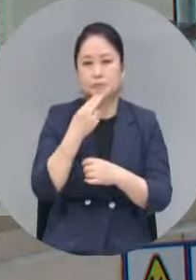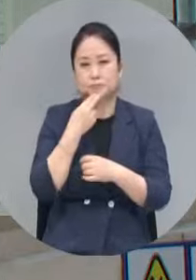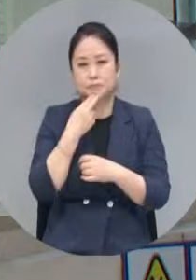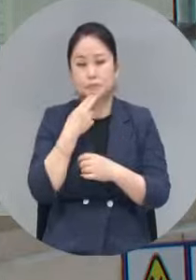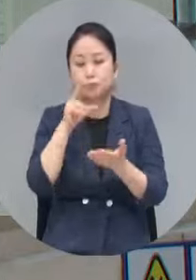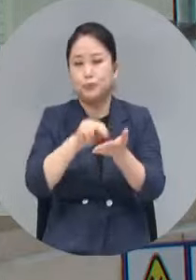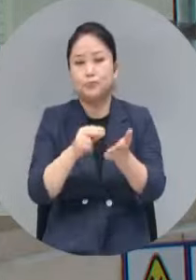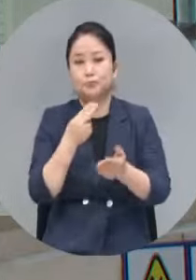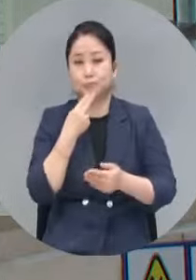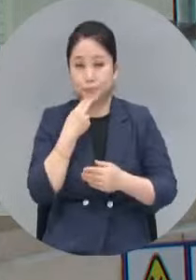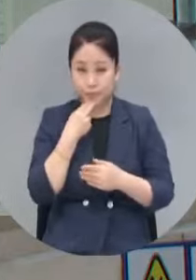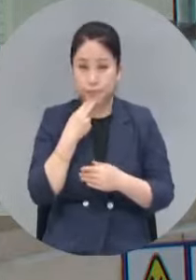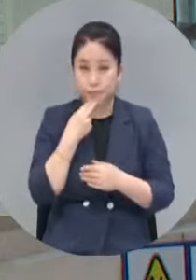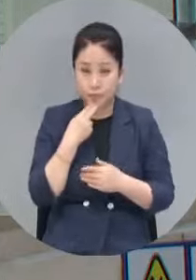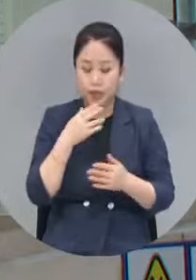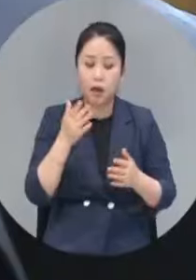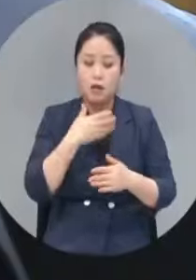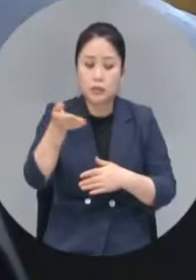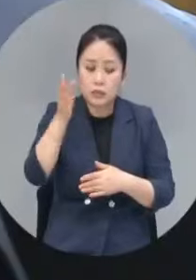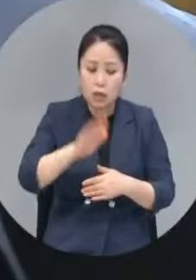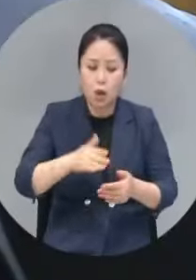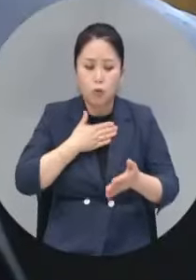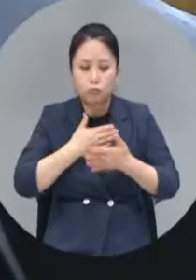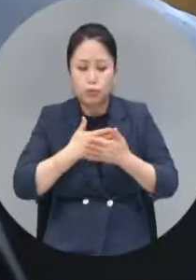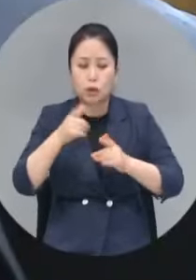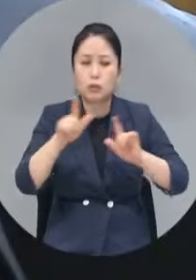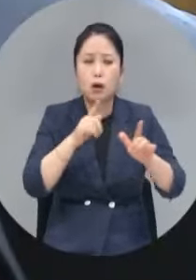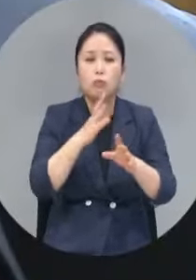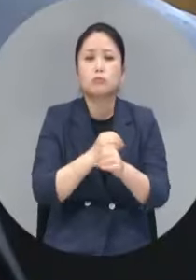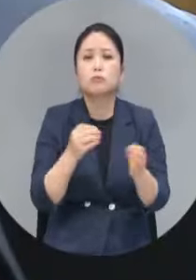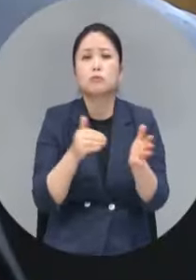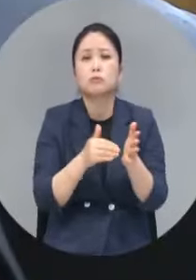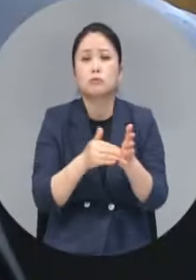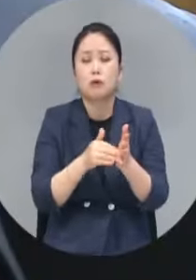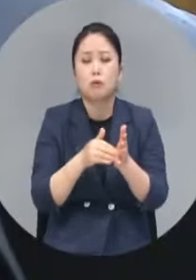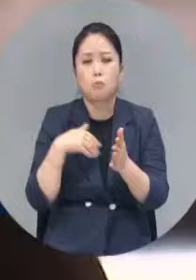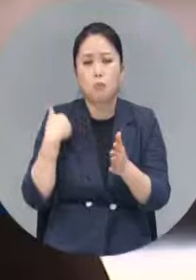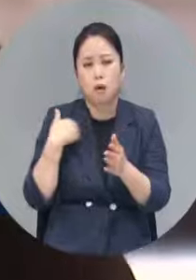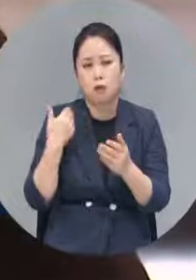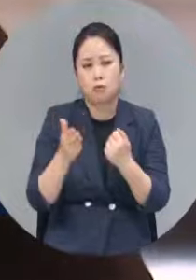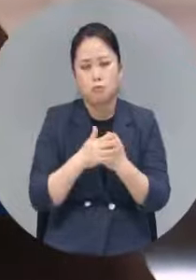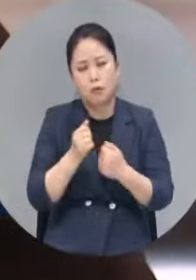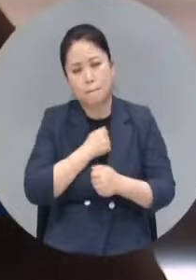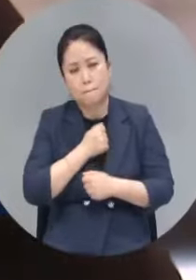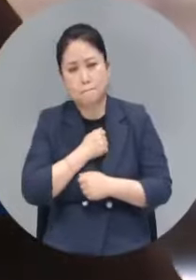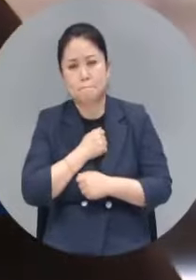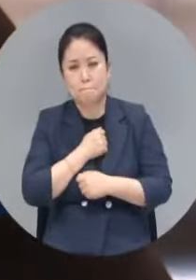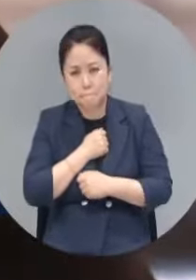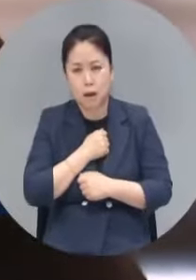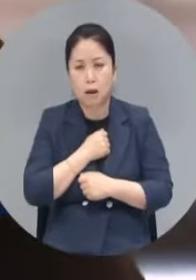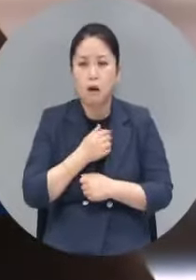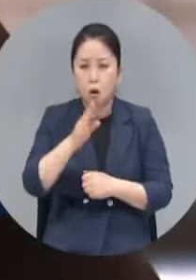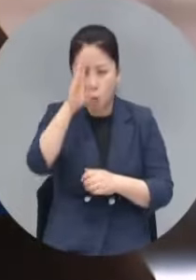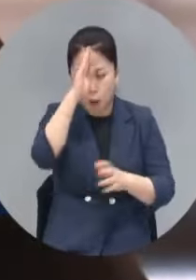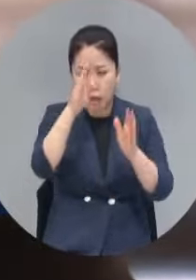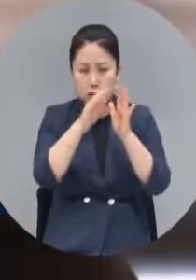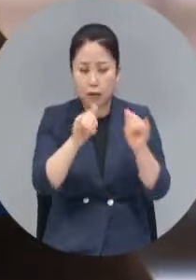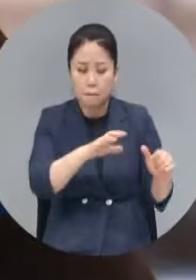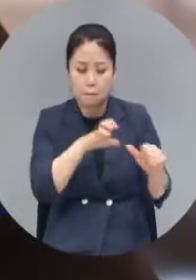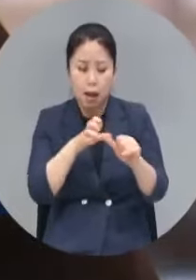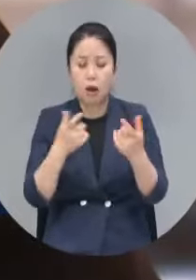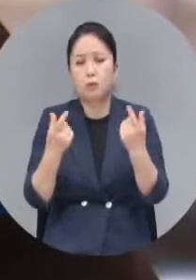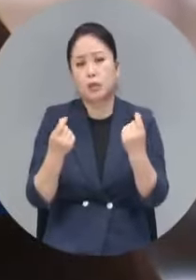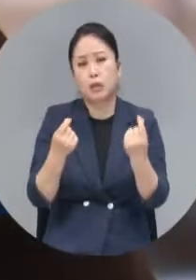상황이 언제쯤 끝날지 환자들은 답답하기만 합니다. 환자들을 갖다 인질 삼듯이, 나도 암 환자거든. 남편도